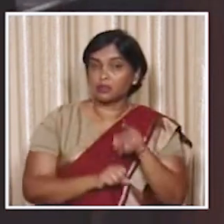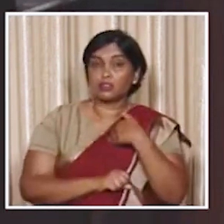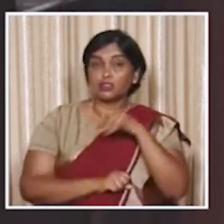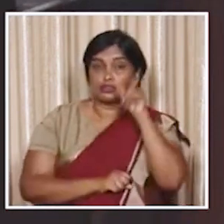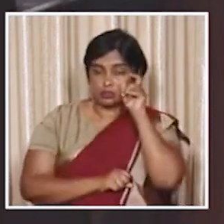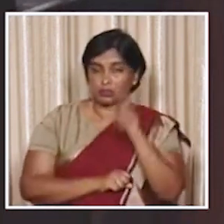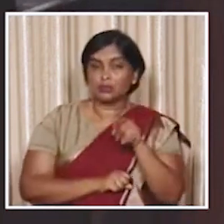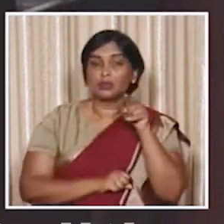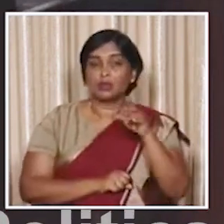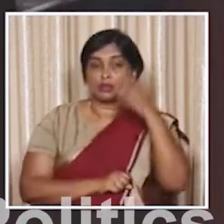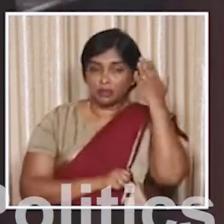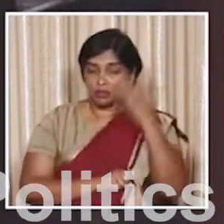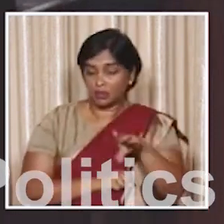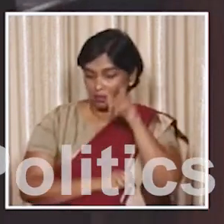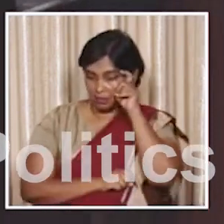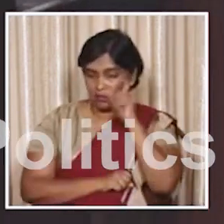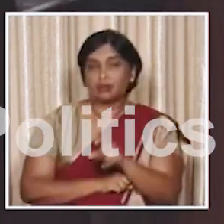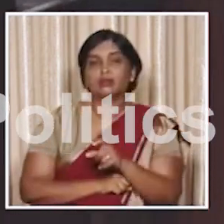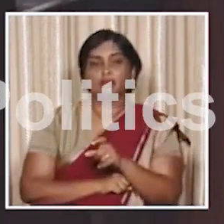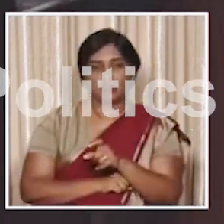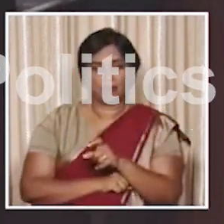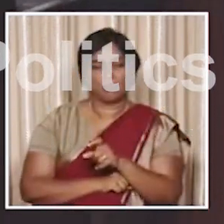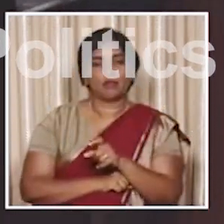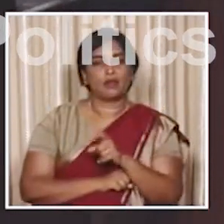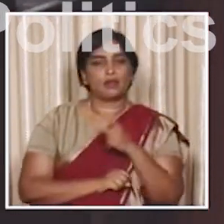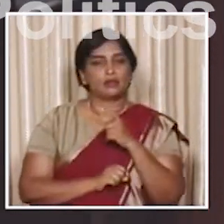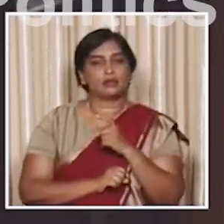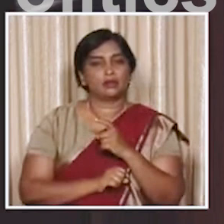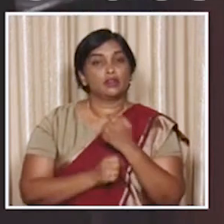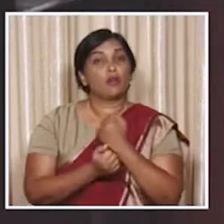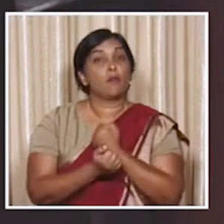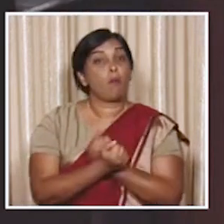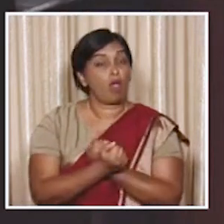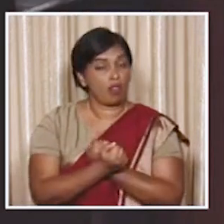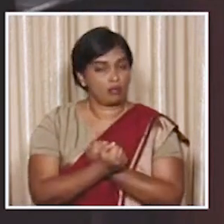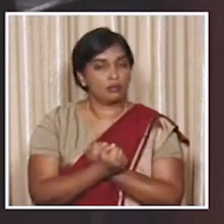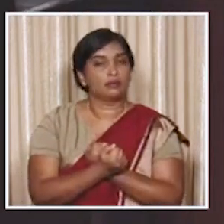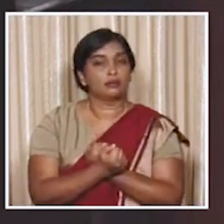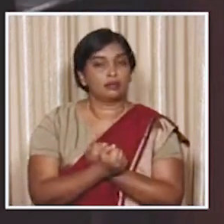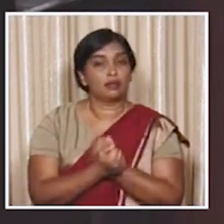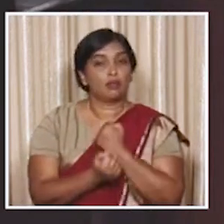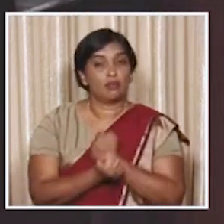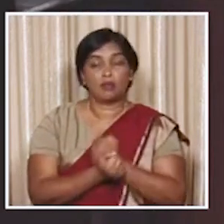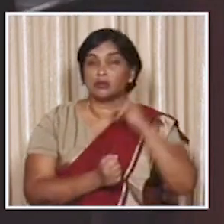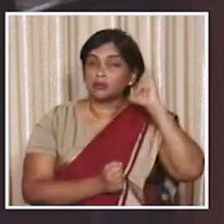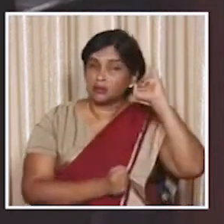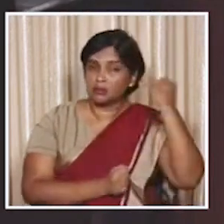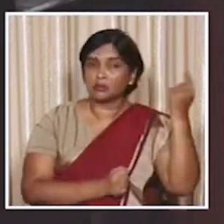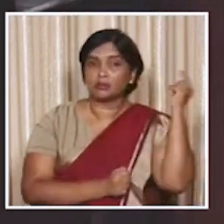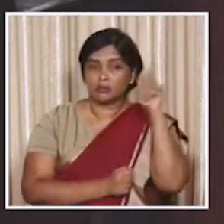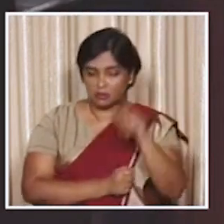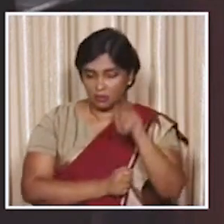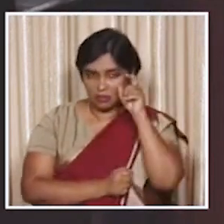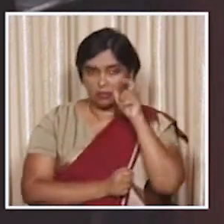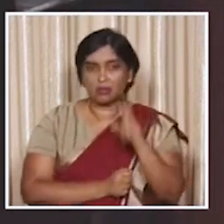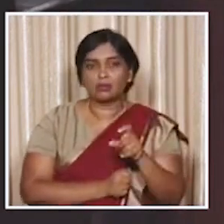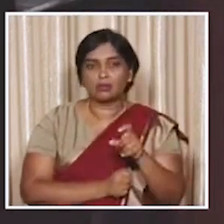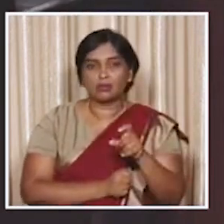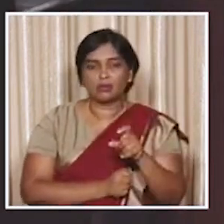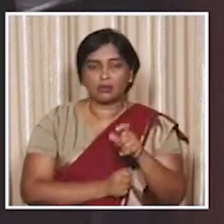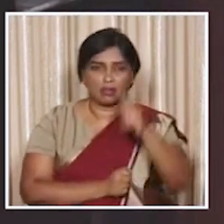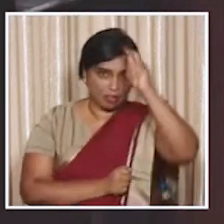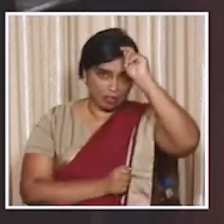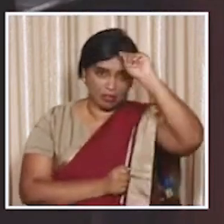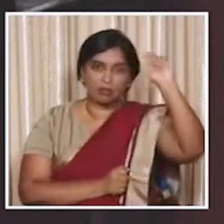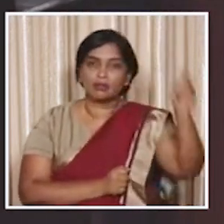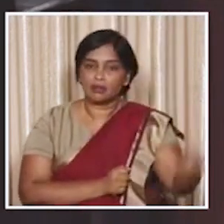දැක්කම ඔහුගේ දේහය දැක්කට පස්සේ ශ්‍රී ලංකා පොලිසියේ පොලිස්පතිවරයා වුණත් එතෙන්ට ගියාට පස්සේ ඔහුගේ අර